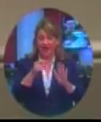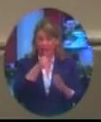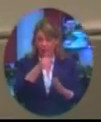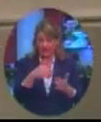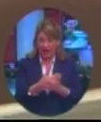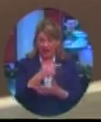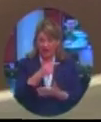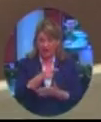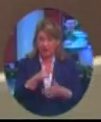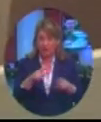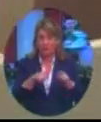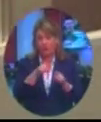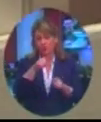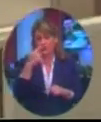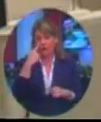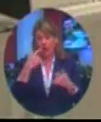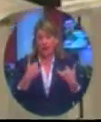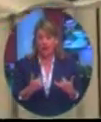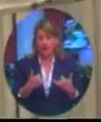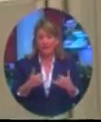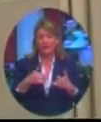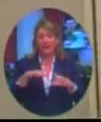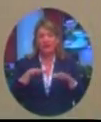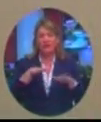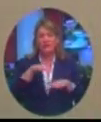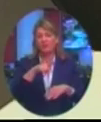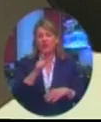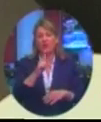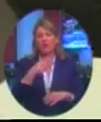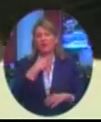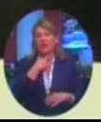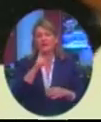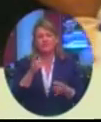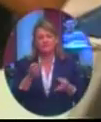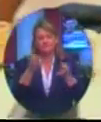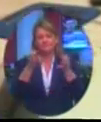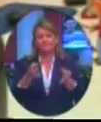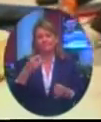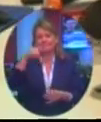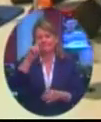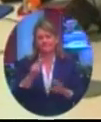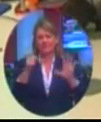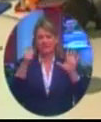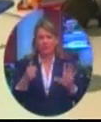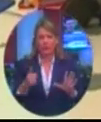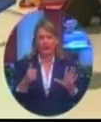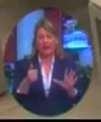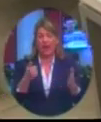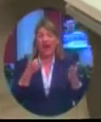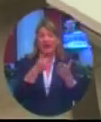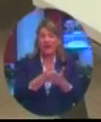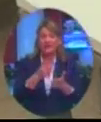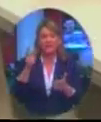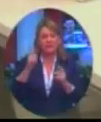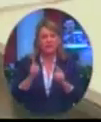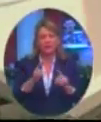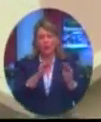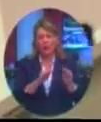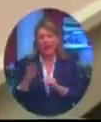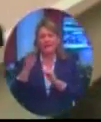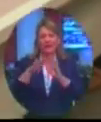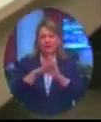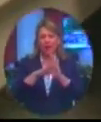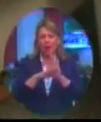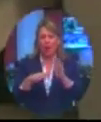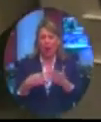וכפי שזה נראה כעת, לקואליציה לא יהיה מנוס מלדחות את השידורים ל-1 ביוני. עד אז הם יצטרכו להעביר את חוק תאגיד החדשות